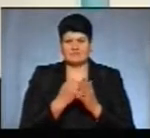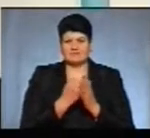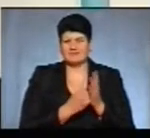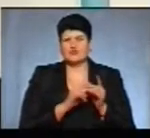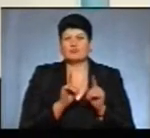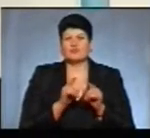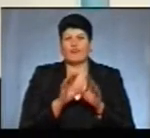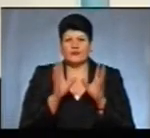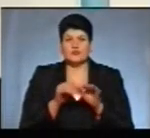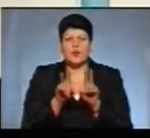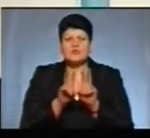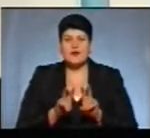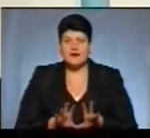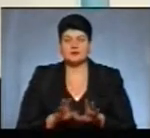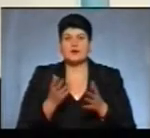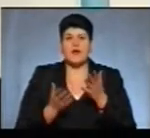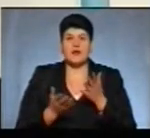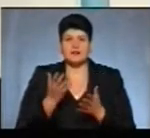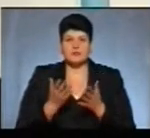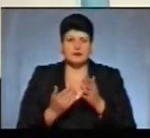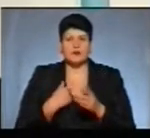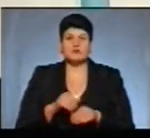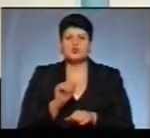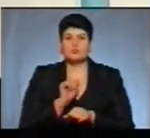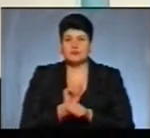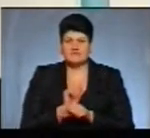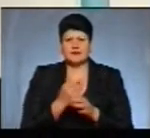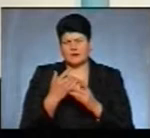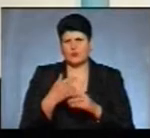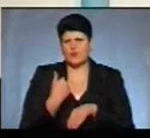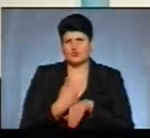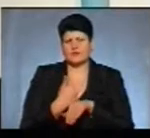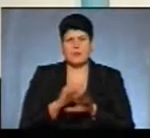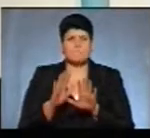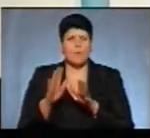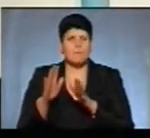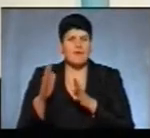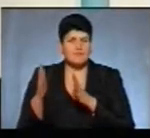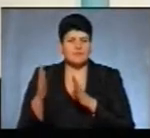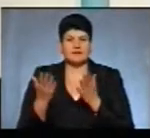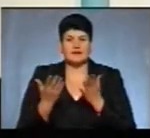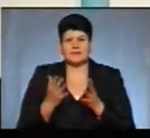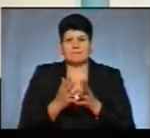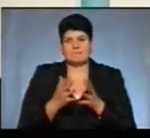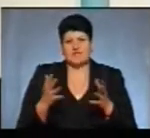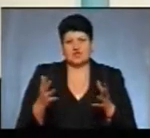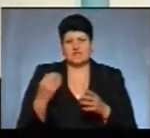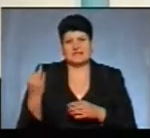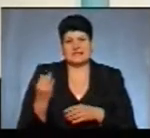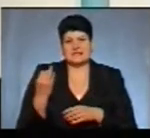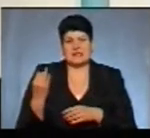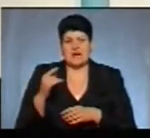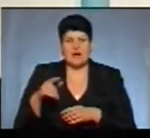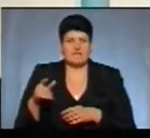розглянути. Проте я би зупинився на кількох основних моментах, які, напевно, найбільше